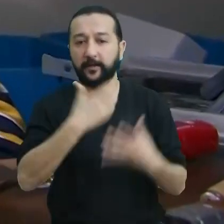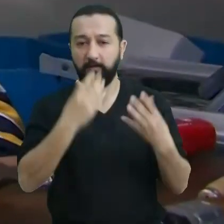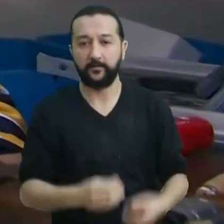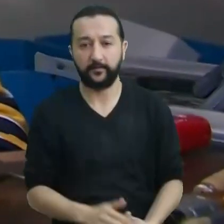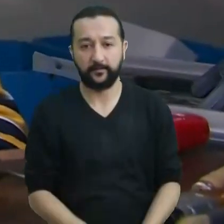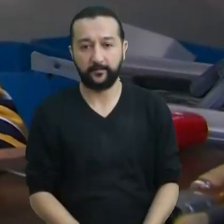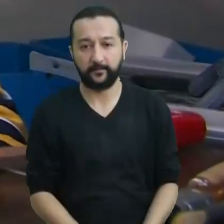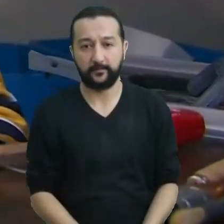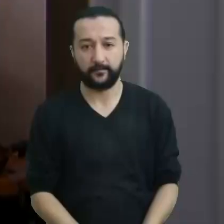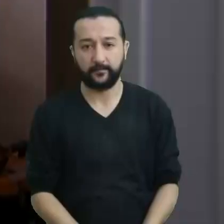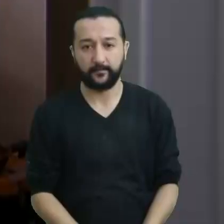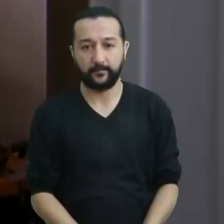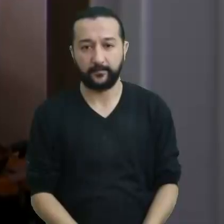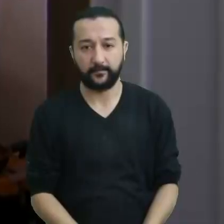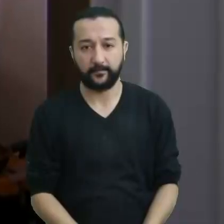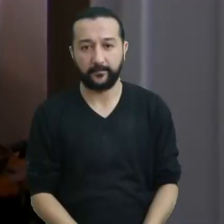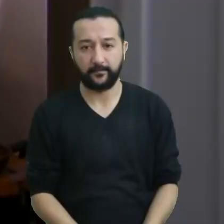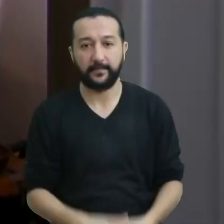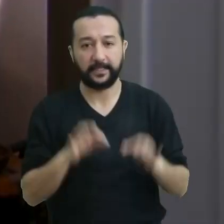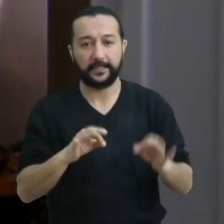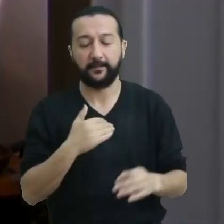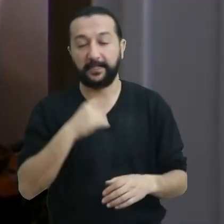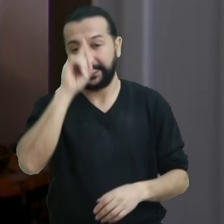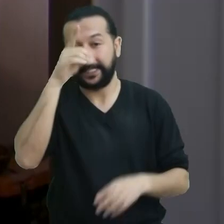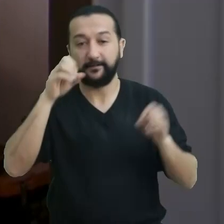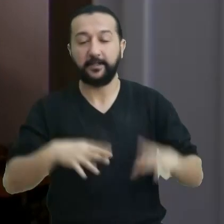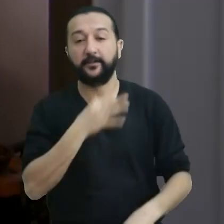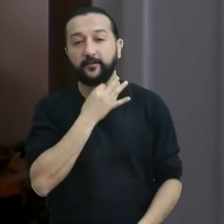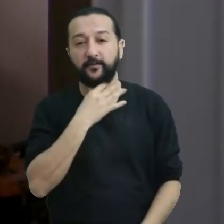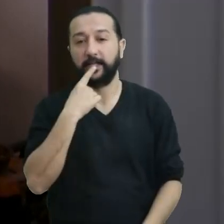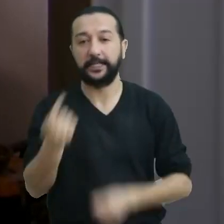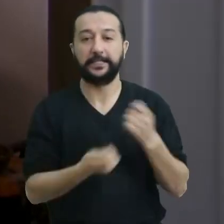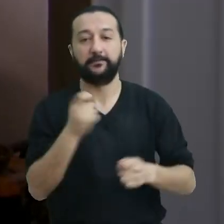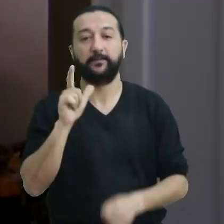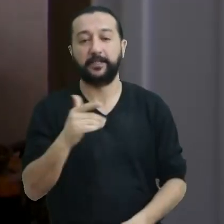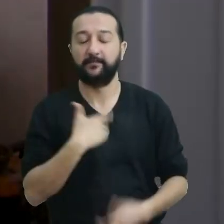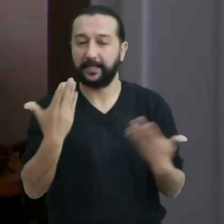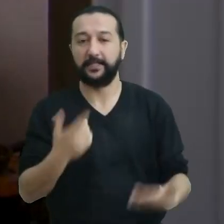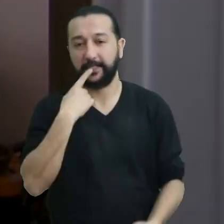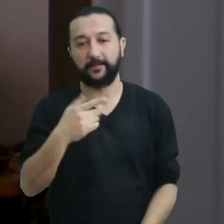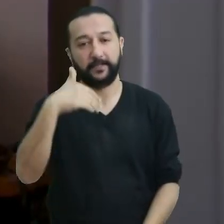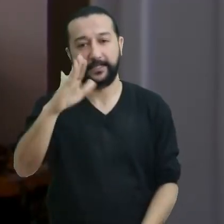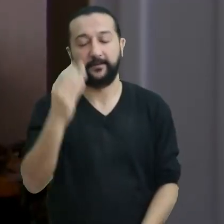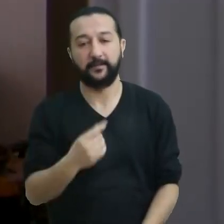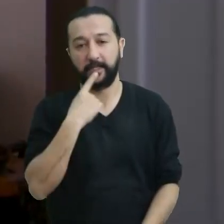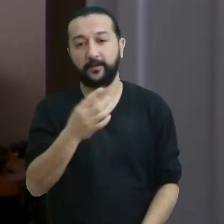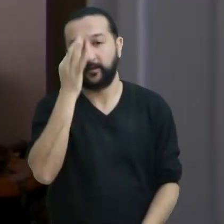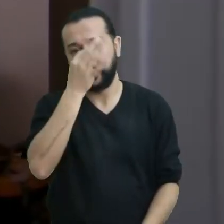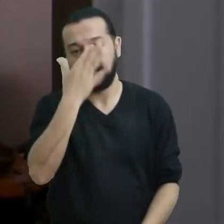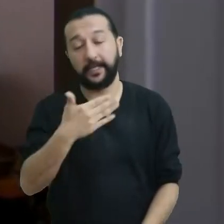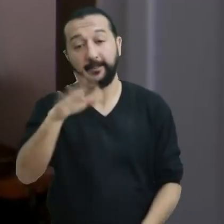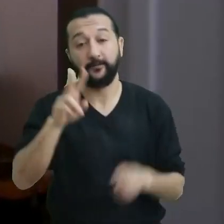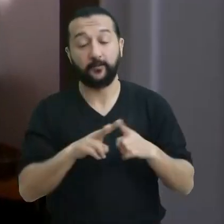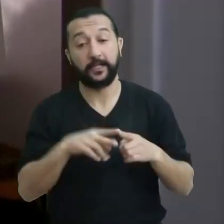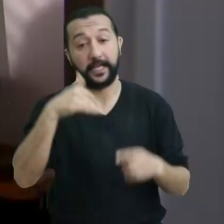verirsiniz. Masanın üstündeki zil... Şimdi beni yalnız bırakın, lütfen. Çalışmam lazım, hadi canım. Hadi. Hadi. Kolay gelsin. Hadi Zarp, hadi